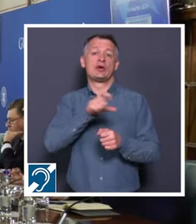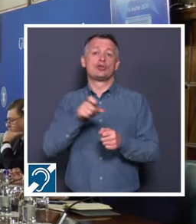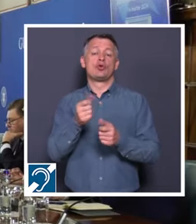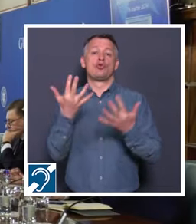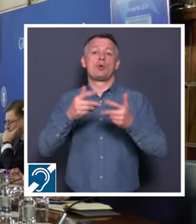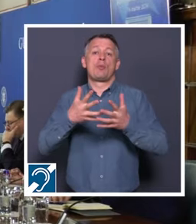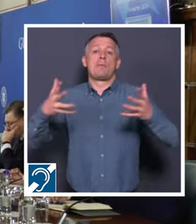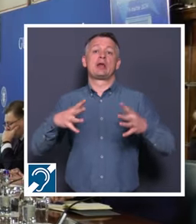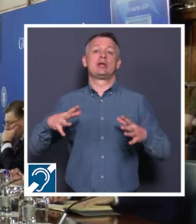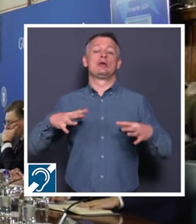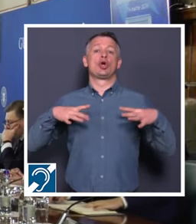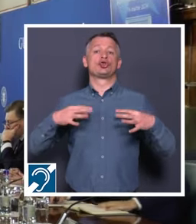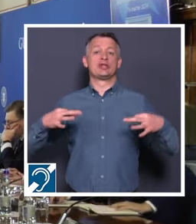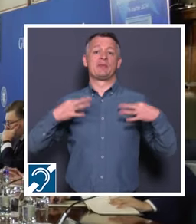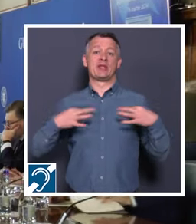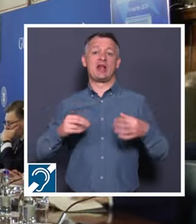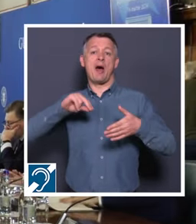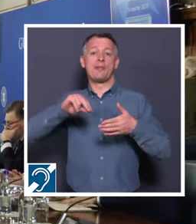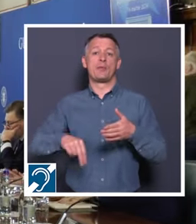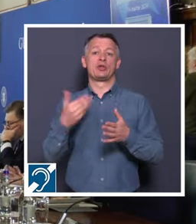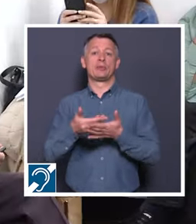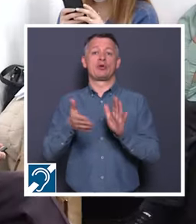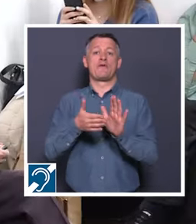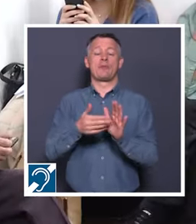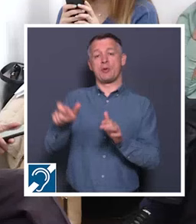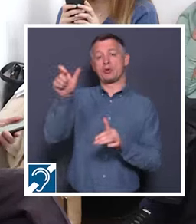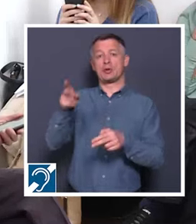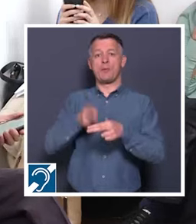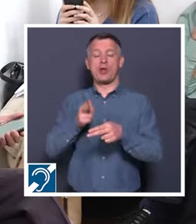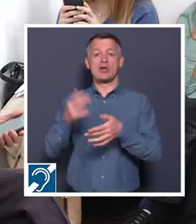concediilor medicale aprobate, dar și a faptului că bolnavii luau mai